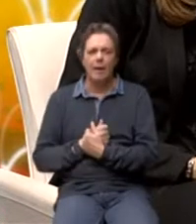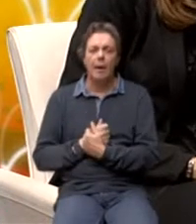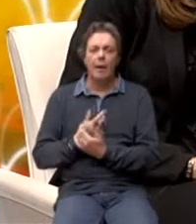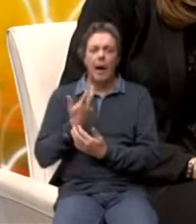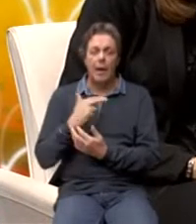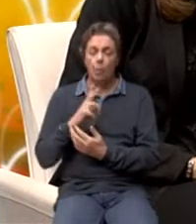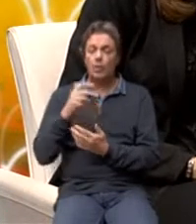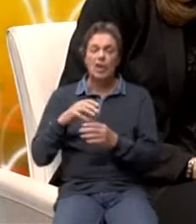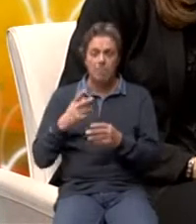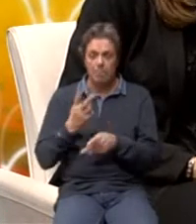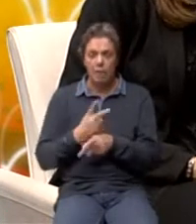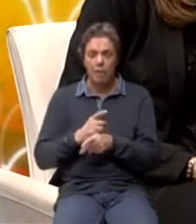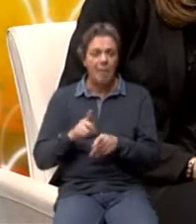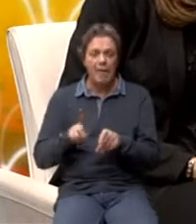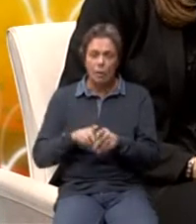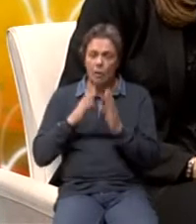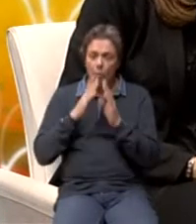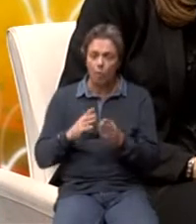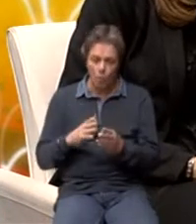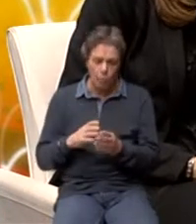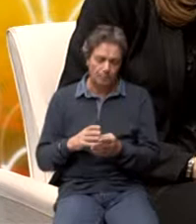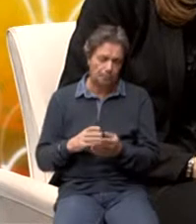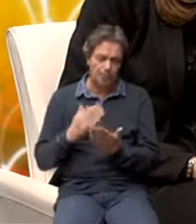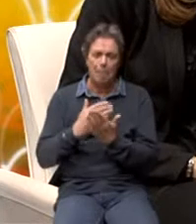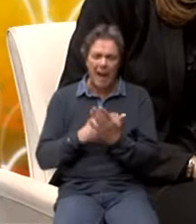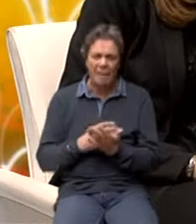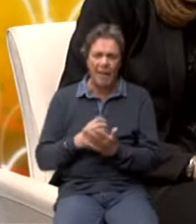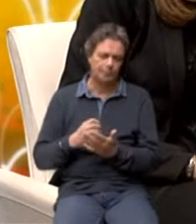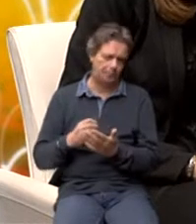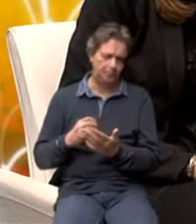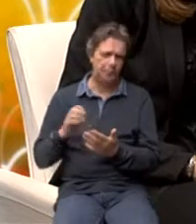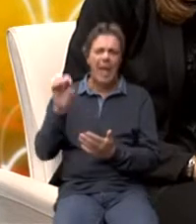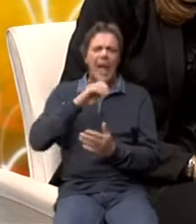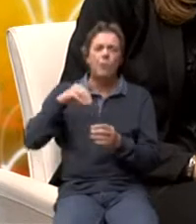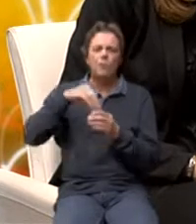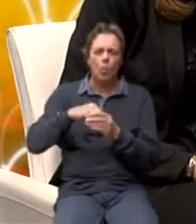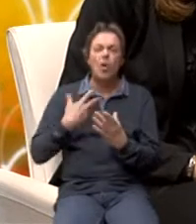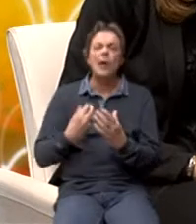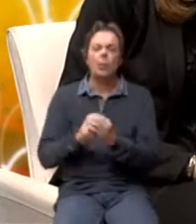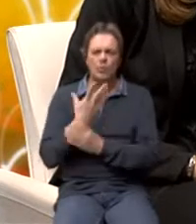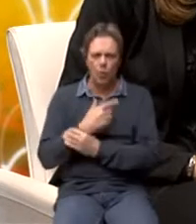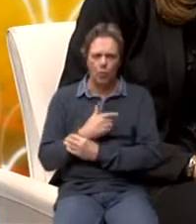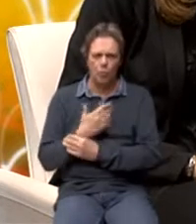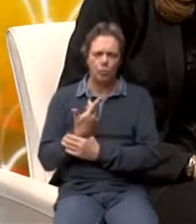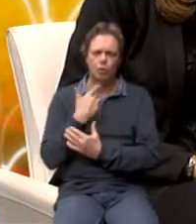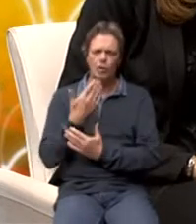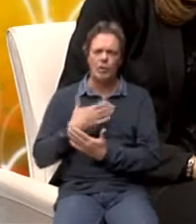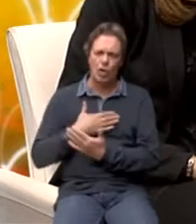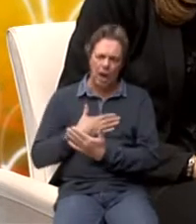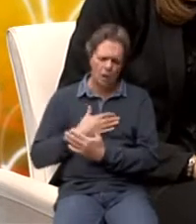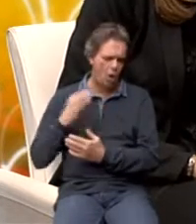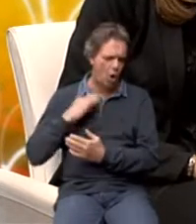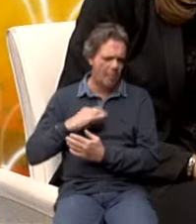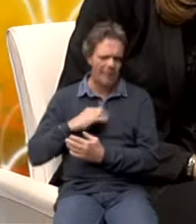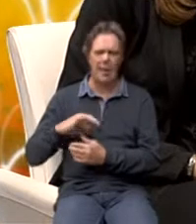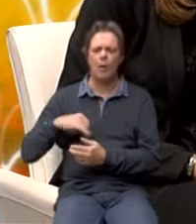u trećim zemljama se jednako tako poštuju pravila Europske unije za ekološku proizvodnju. Što se tiče naše kontrole, već sam rekla da je ona obavezna godišnja to